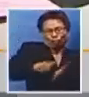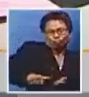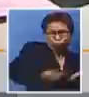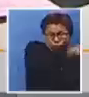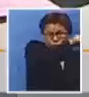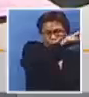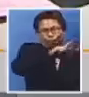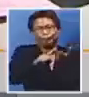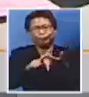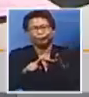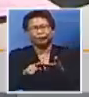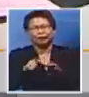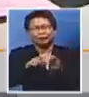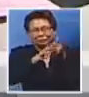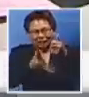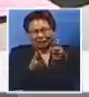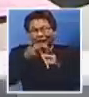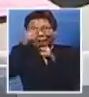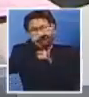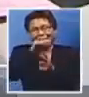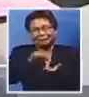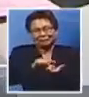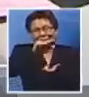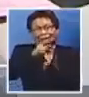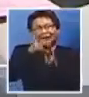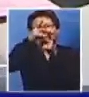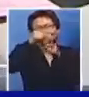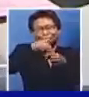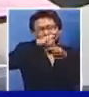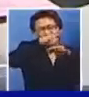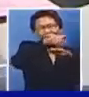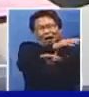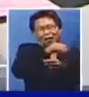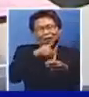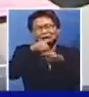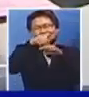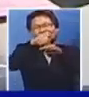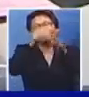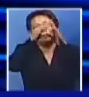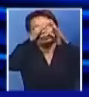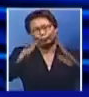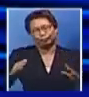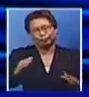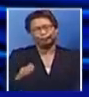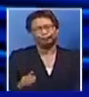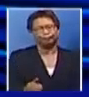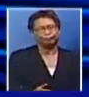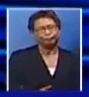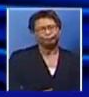bayaran insentif kewujudan dana khas dan geran khas serta insentif perumahan.